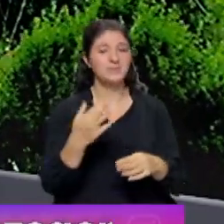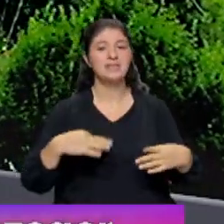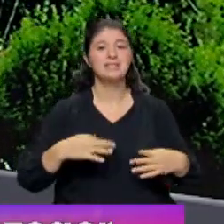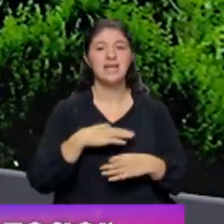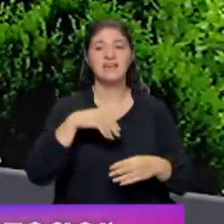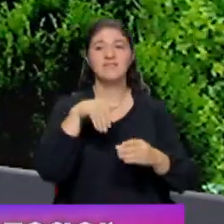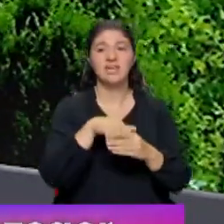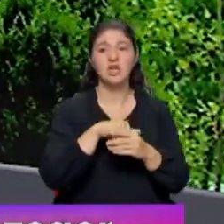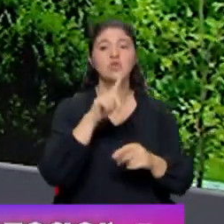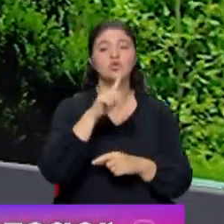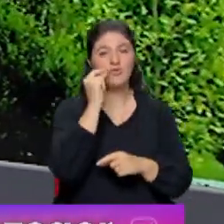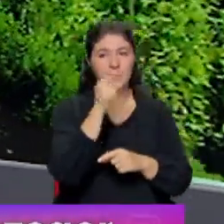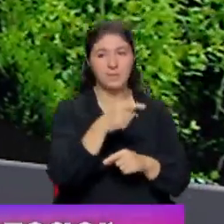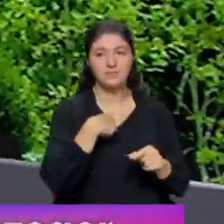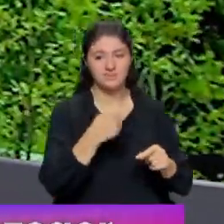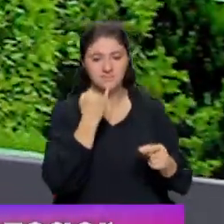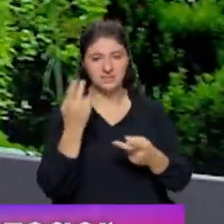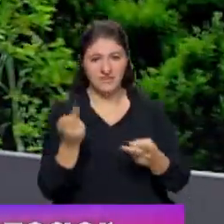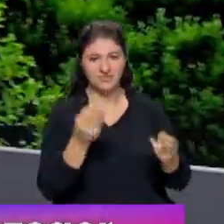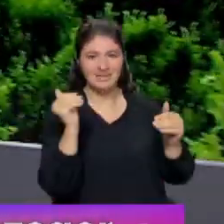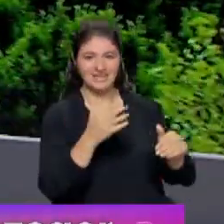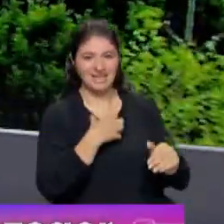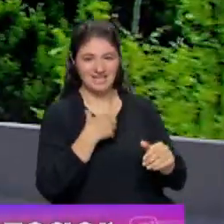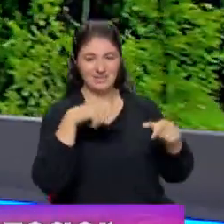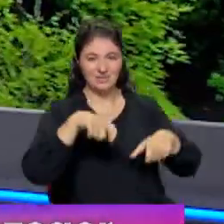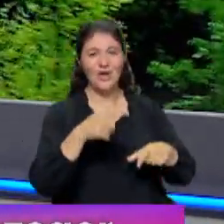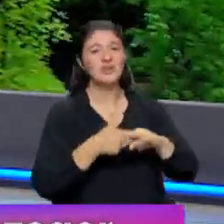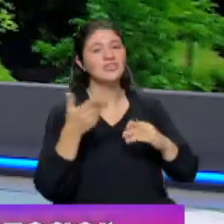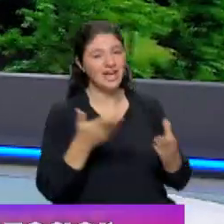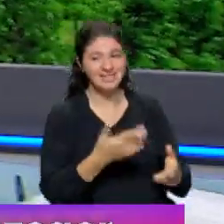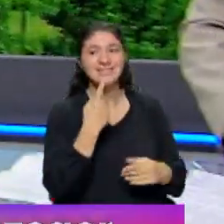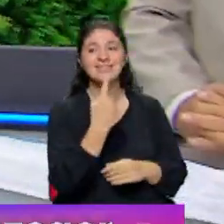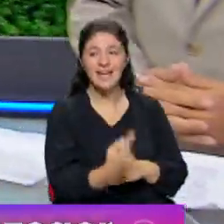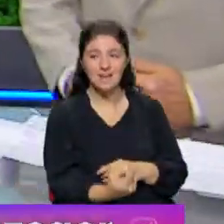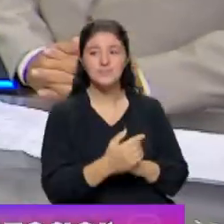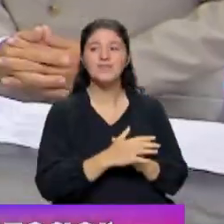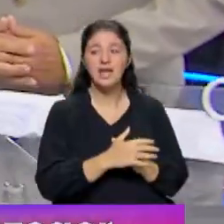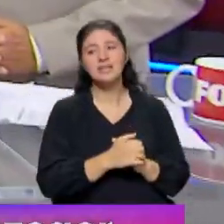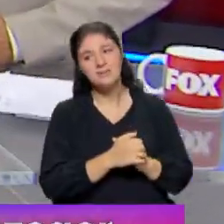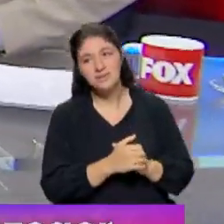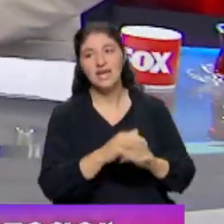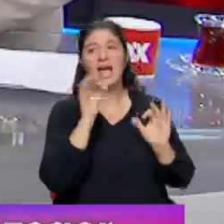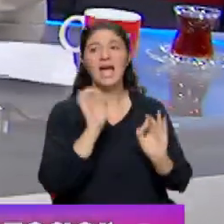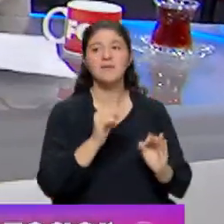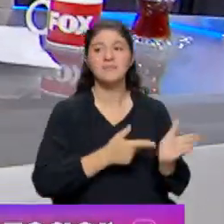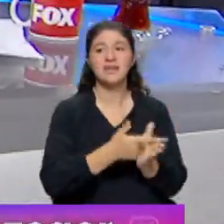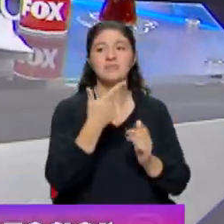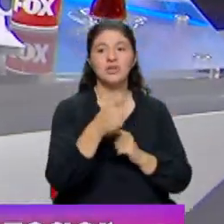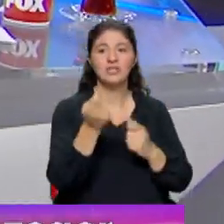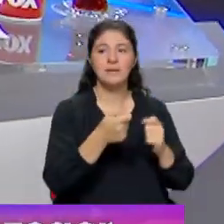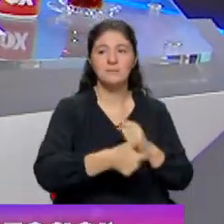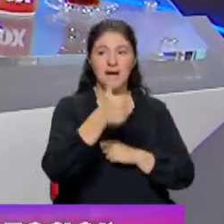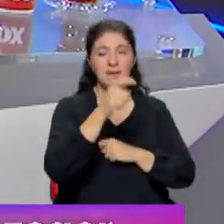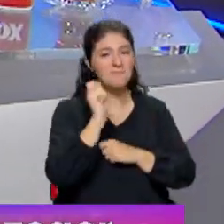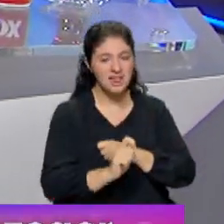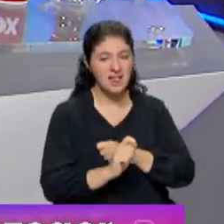Sayın Vekil Lütfullah Kayalar stüdyo konuğumuz, geldi kendisi stüdyomuza. Hoş geldiniz diyelim. Ve tabii ki hem Tarım ve Köy İşleri